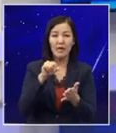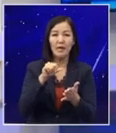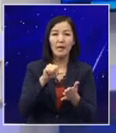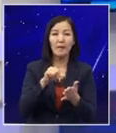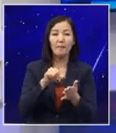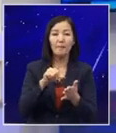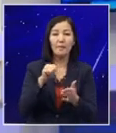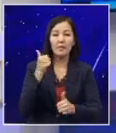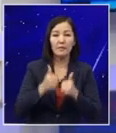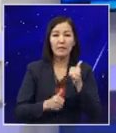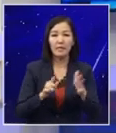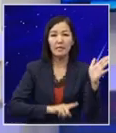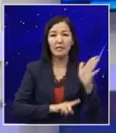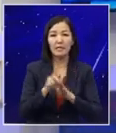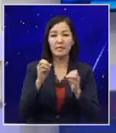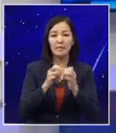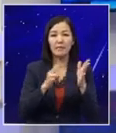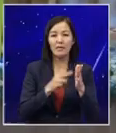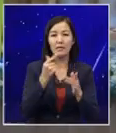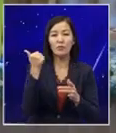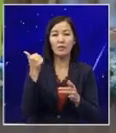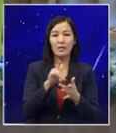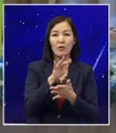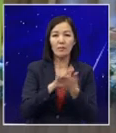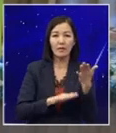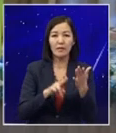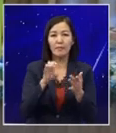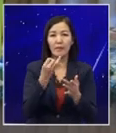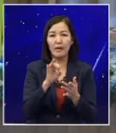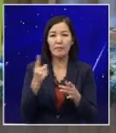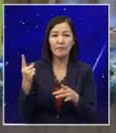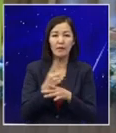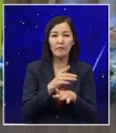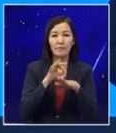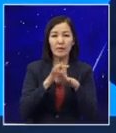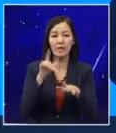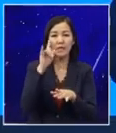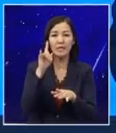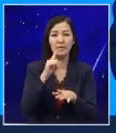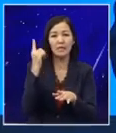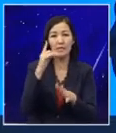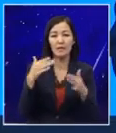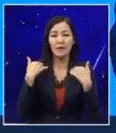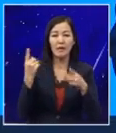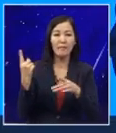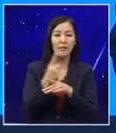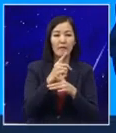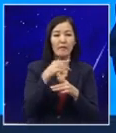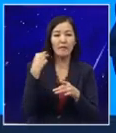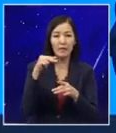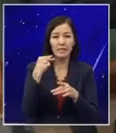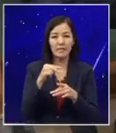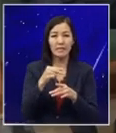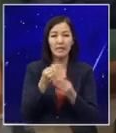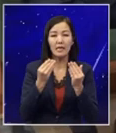дебаты стартовали 17 сентября и продлятся неделю. Напомним, праймерис проводится впервые в Казахстане по инициативе первого президента.